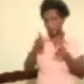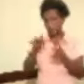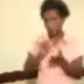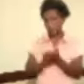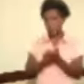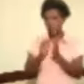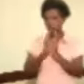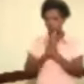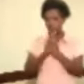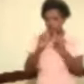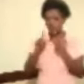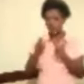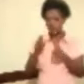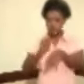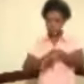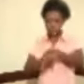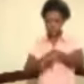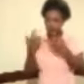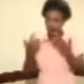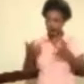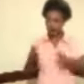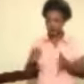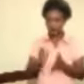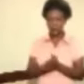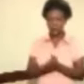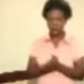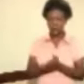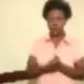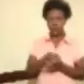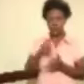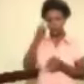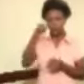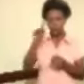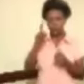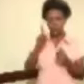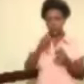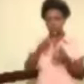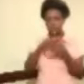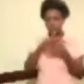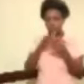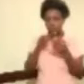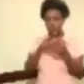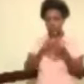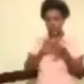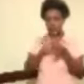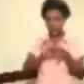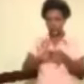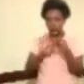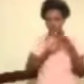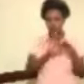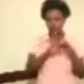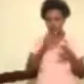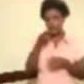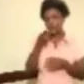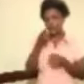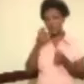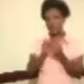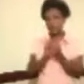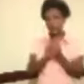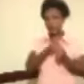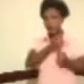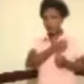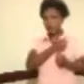est épuisé. Donc, thème 2A, c'est justice et sécurité publique. Et nous pas demander tout de suite à Godson Pierre